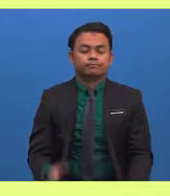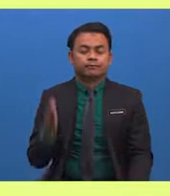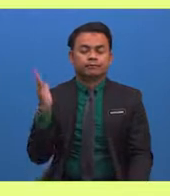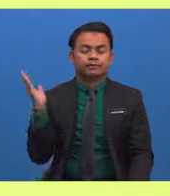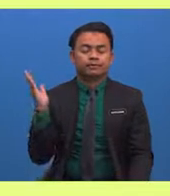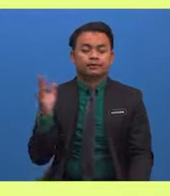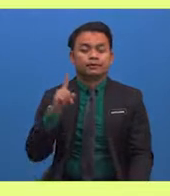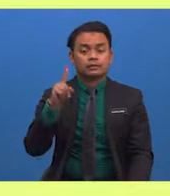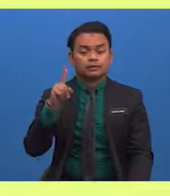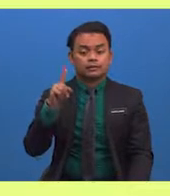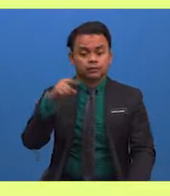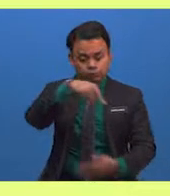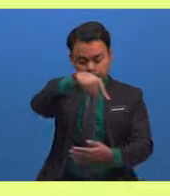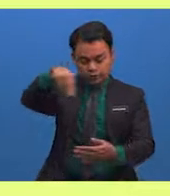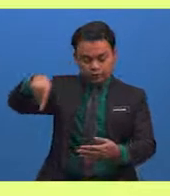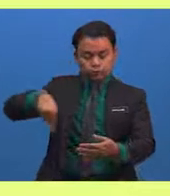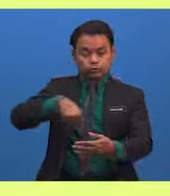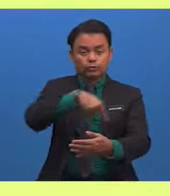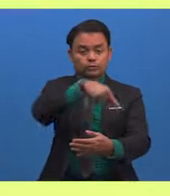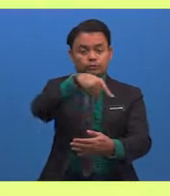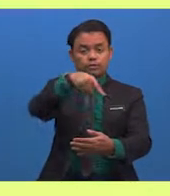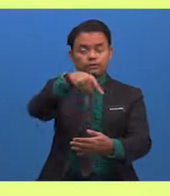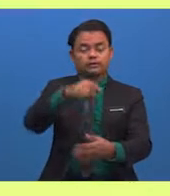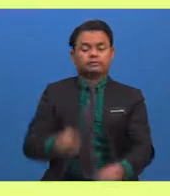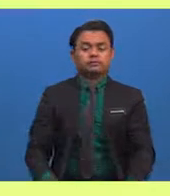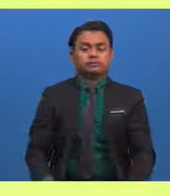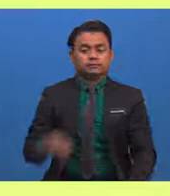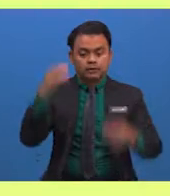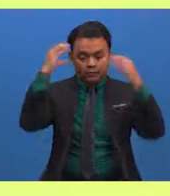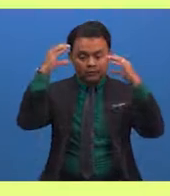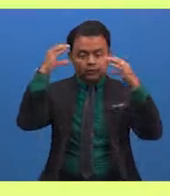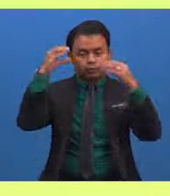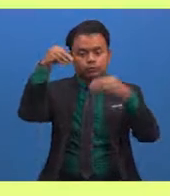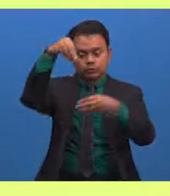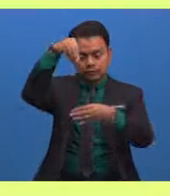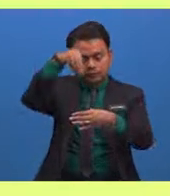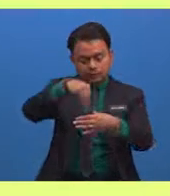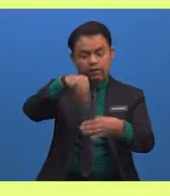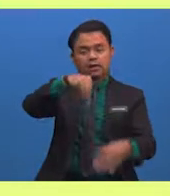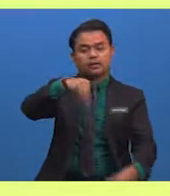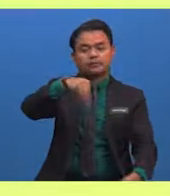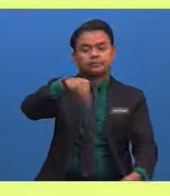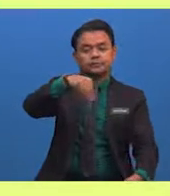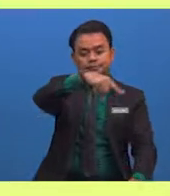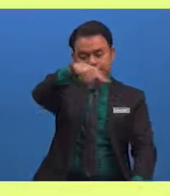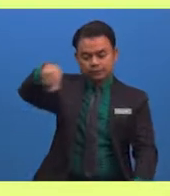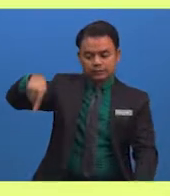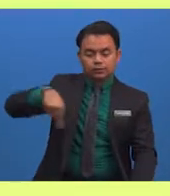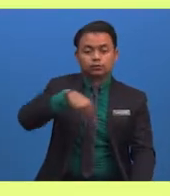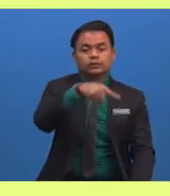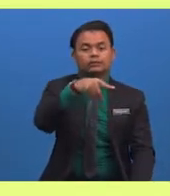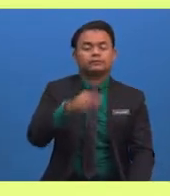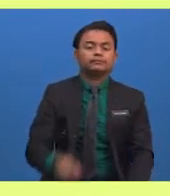atau sebarah bulatan dibuat dan guru yang mengajar akan berada di tengah-tengah lingkungan tersebut.